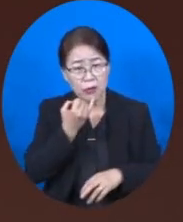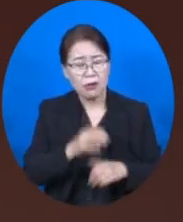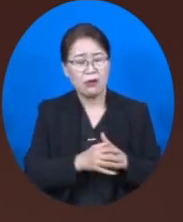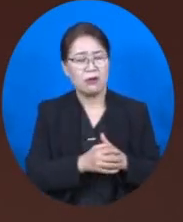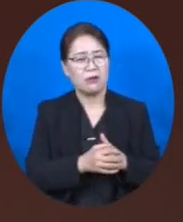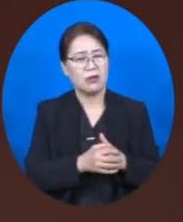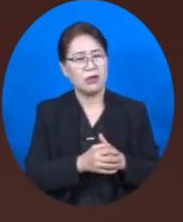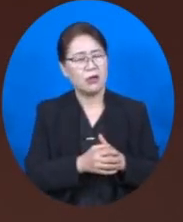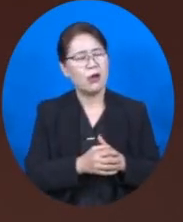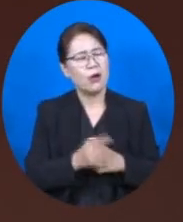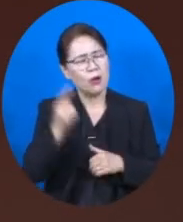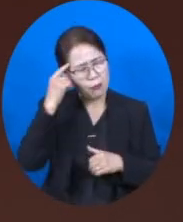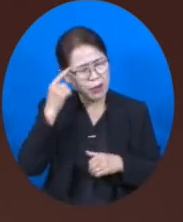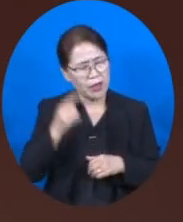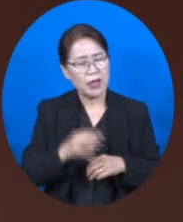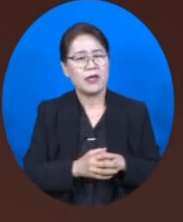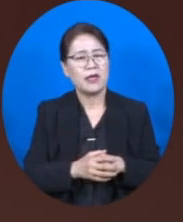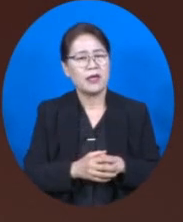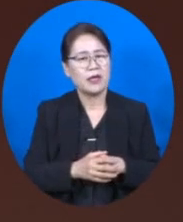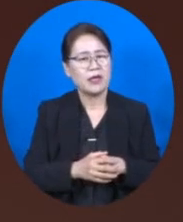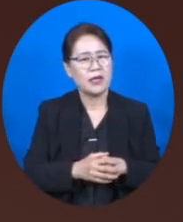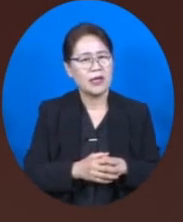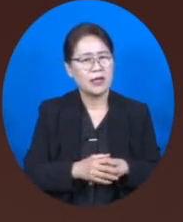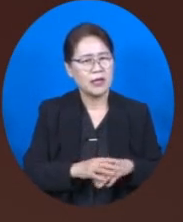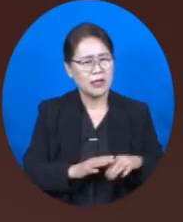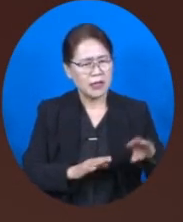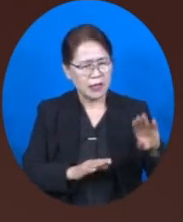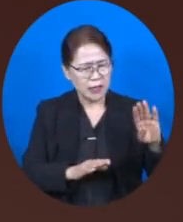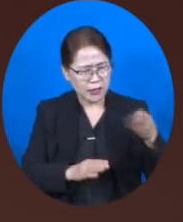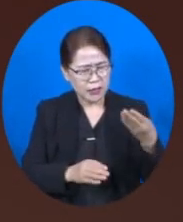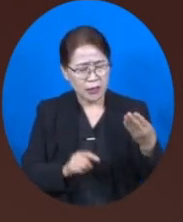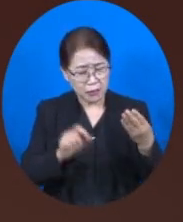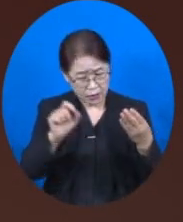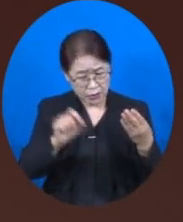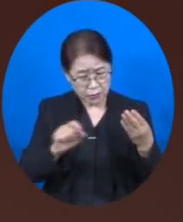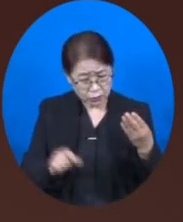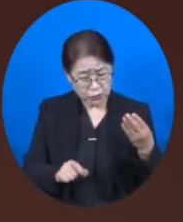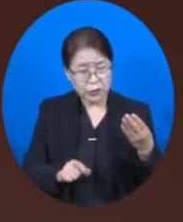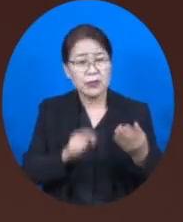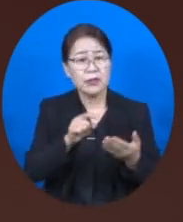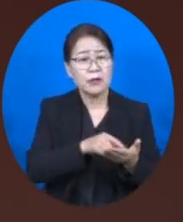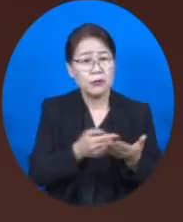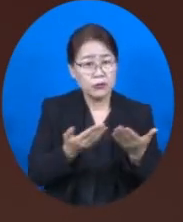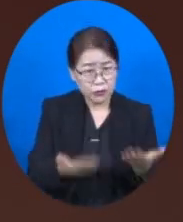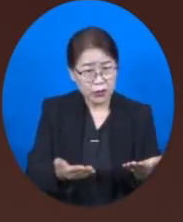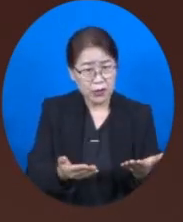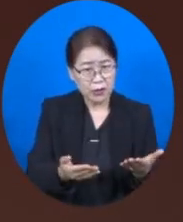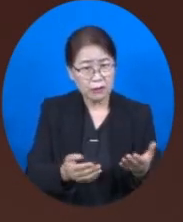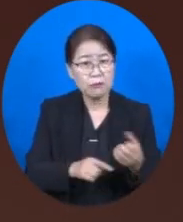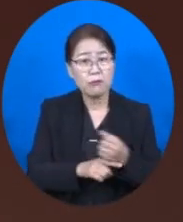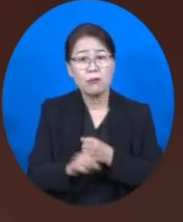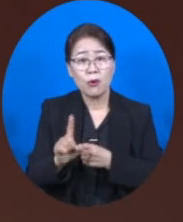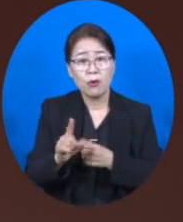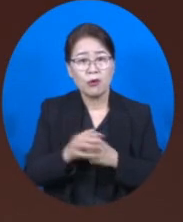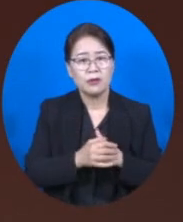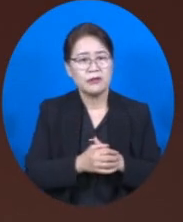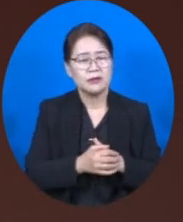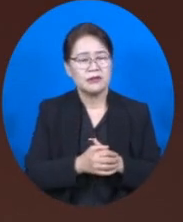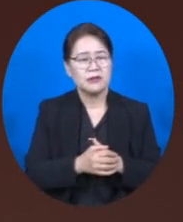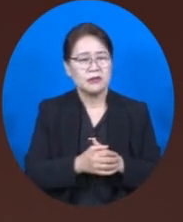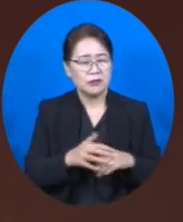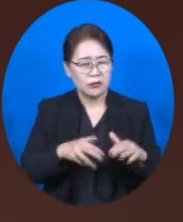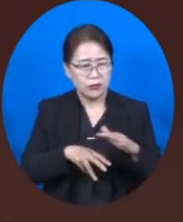아니라 400%로 갚아 주겠다고 말했을까요 그렇게 말하는 거는 이유가 있어요 출애굽기